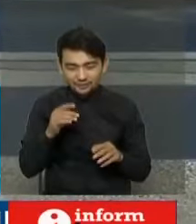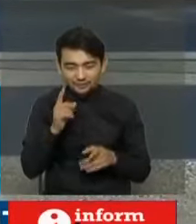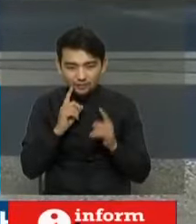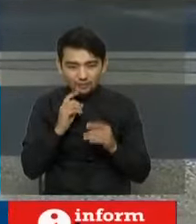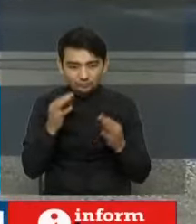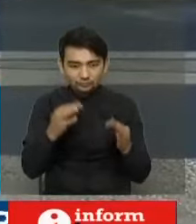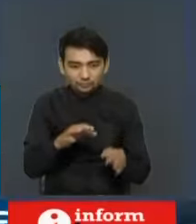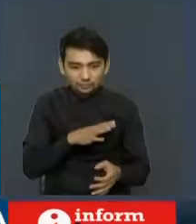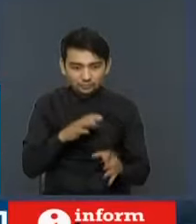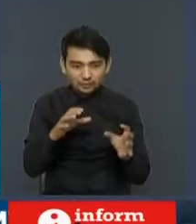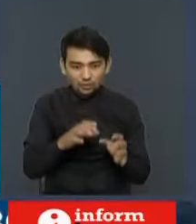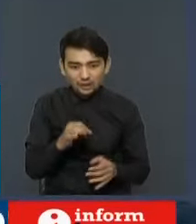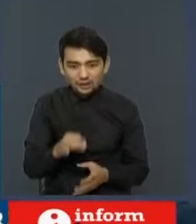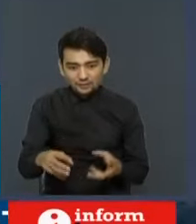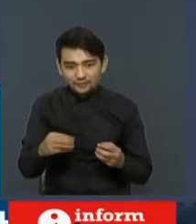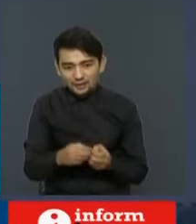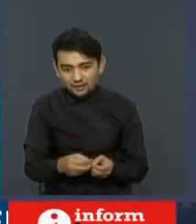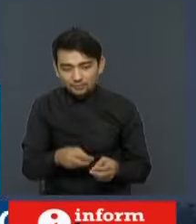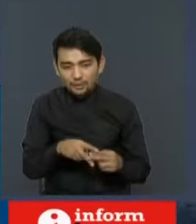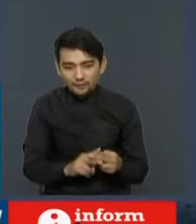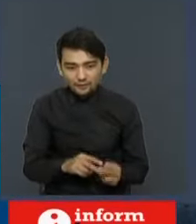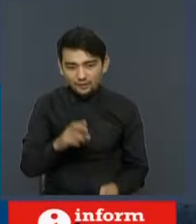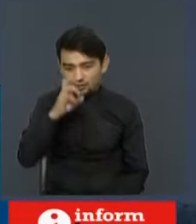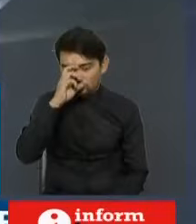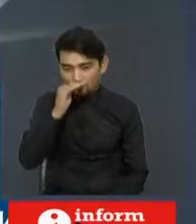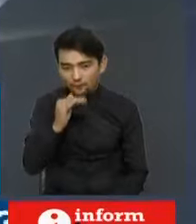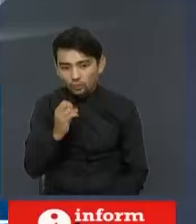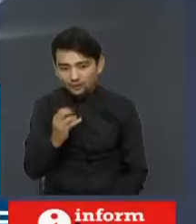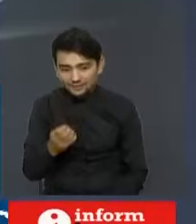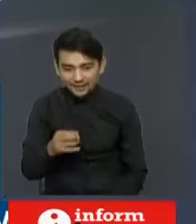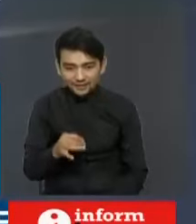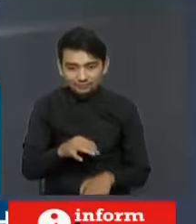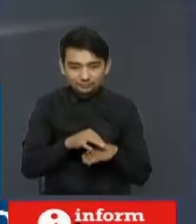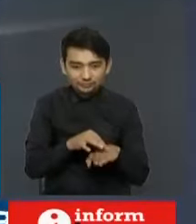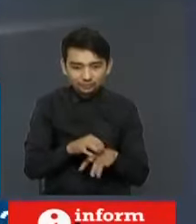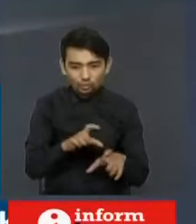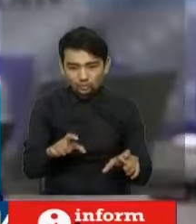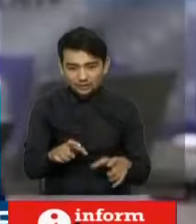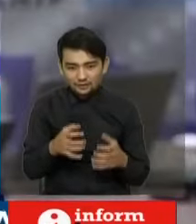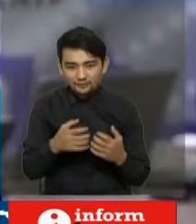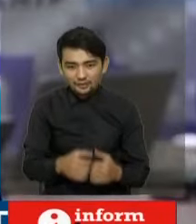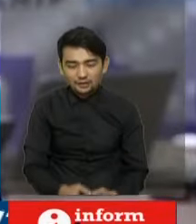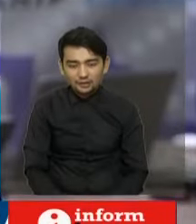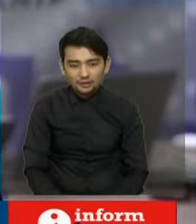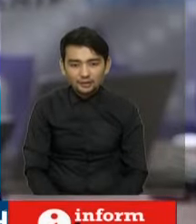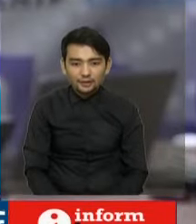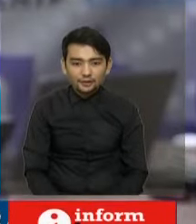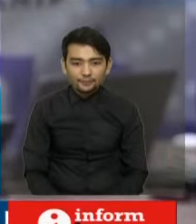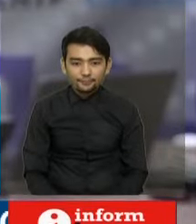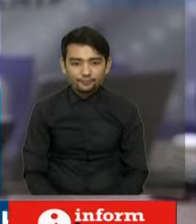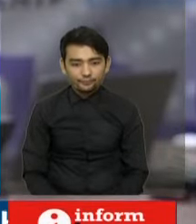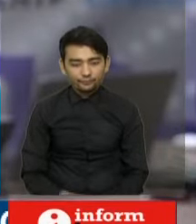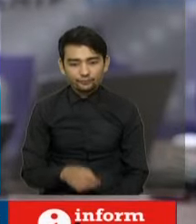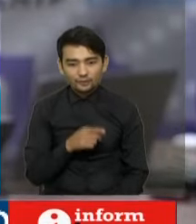первом чтении. Организации наделят частью государственных функций по автоперевозкам пассажиров. Они